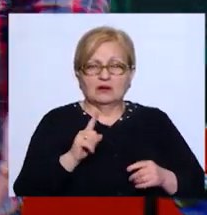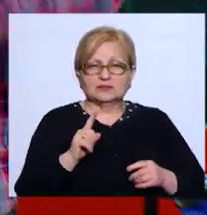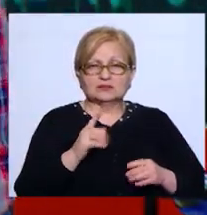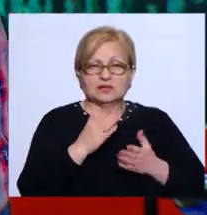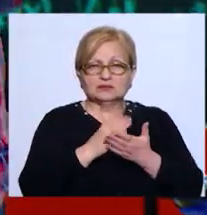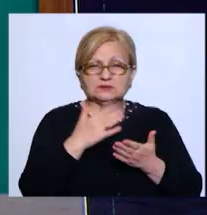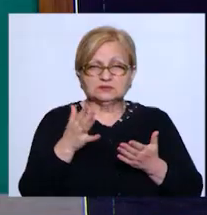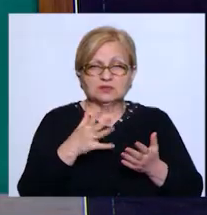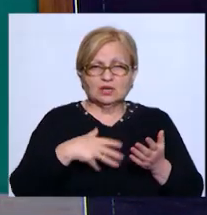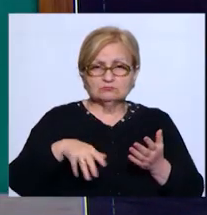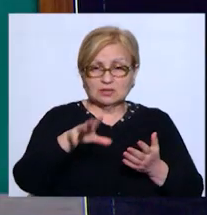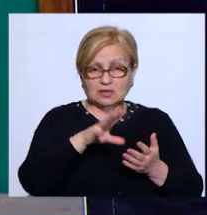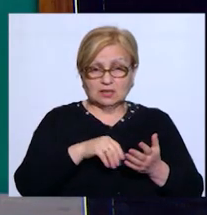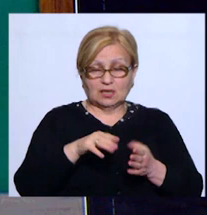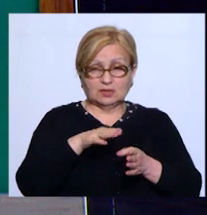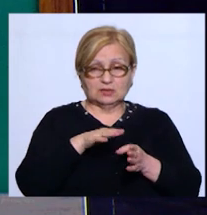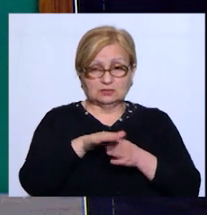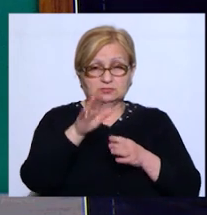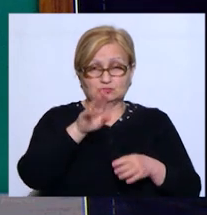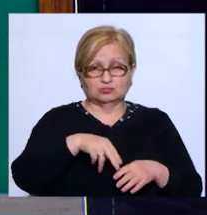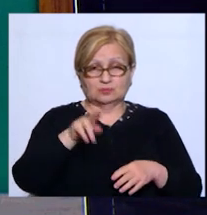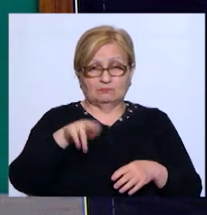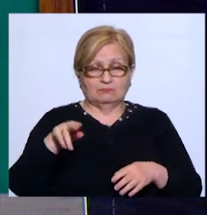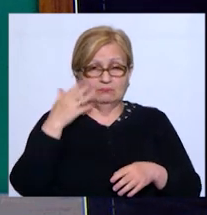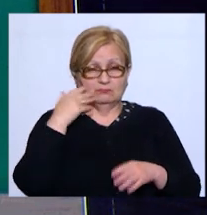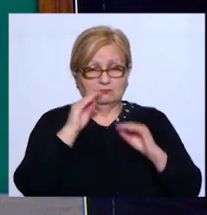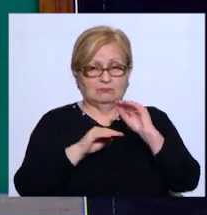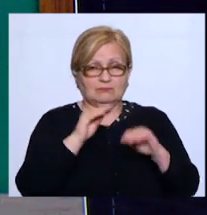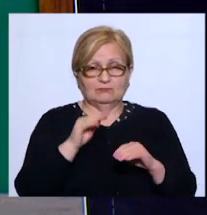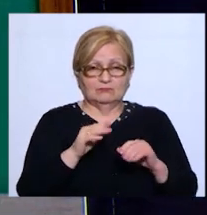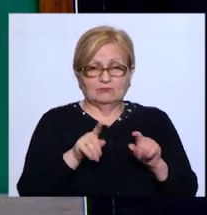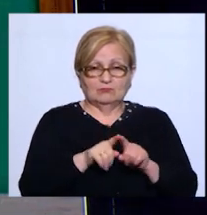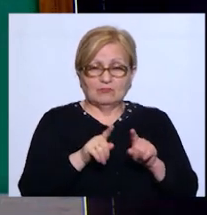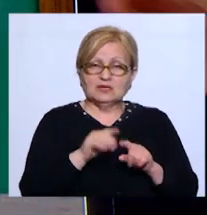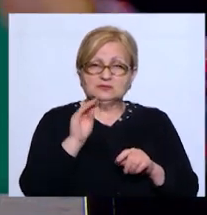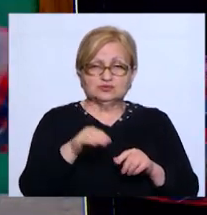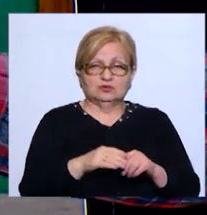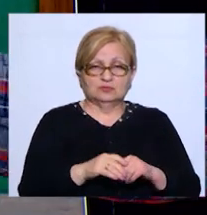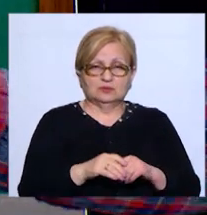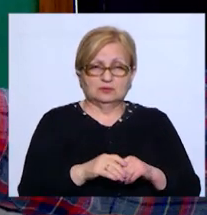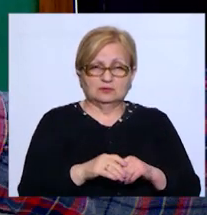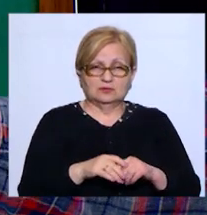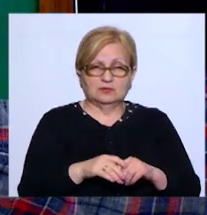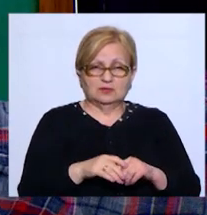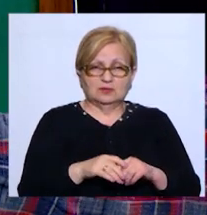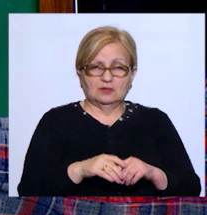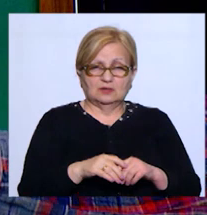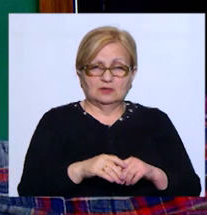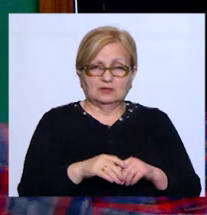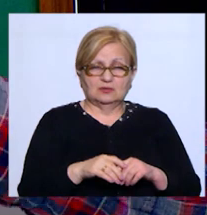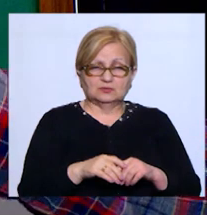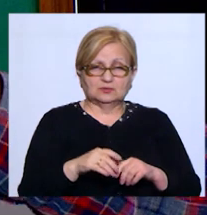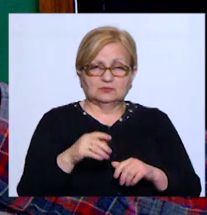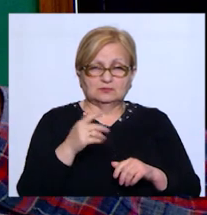გაფერადებული? თქვენ ხედავთ რომ მთლიანად გაფერადებულია. მაინც წილადის სახით ჩავწერ. გაფერადებულია 1 2